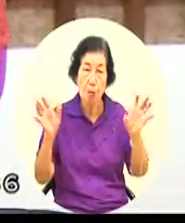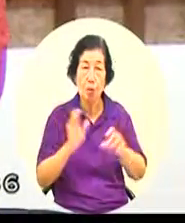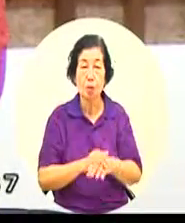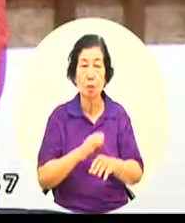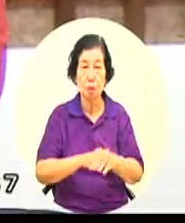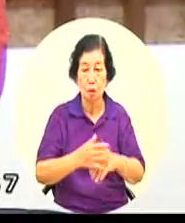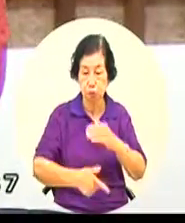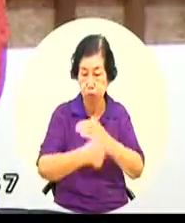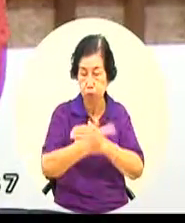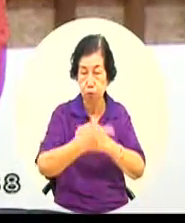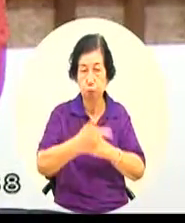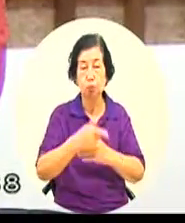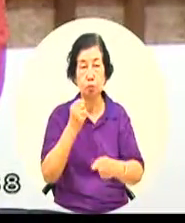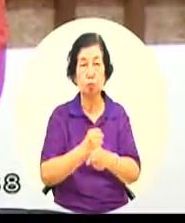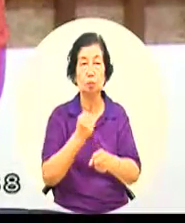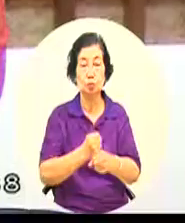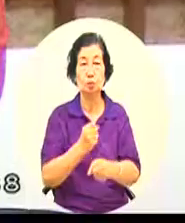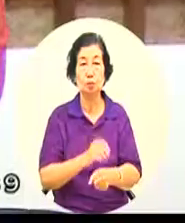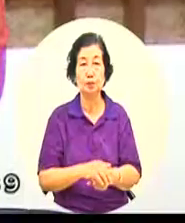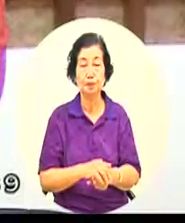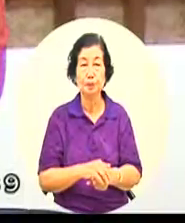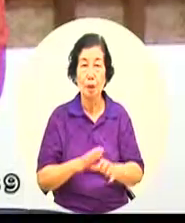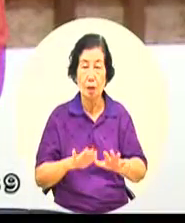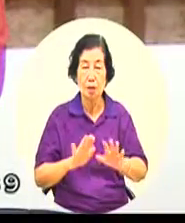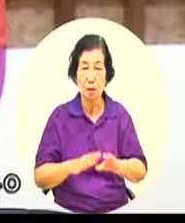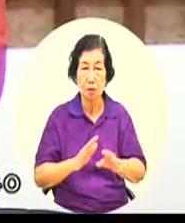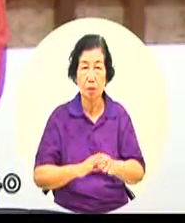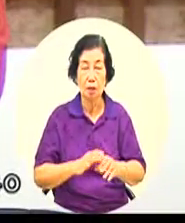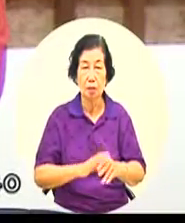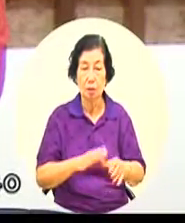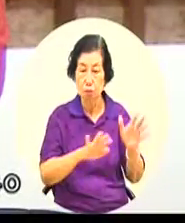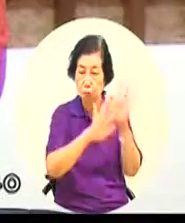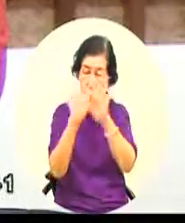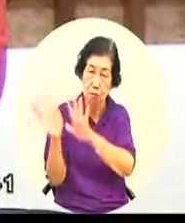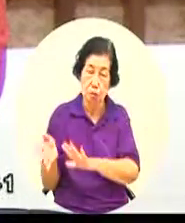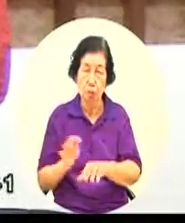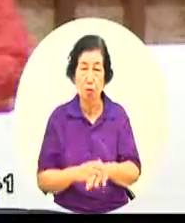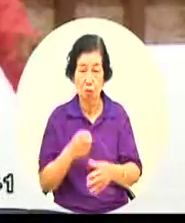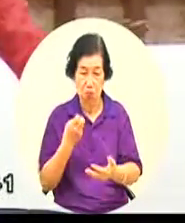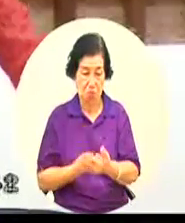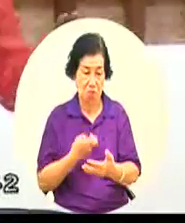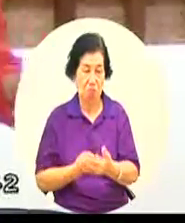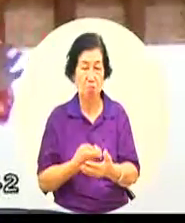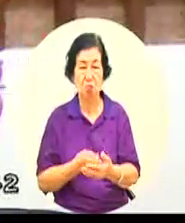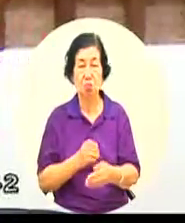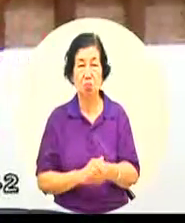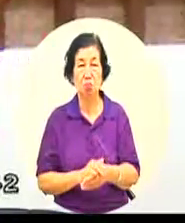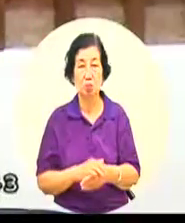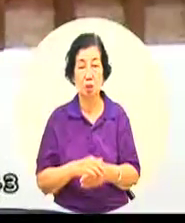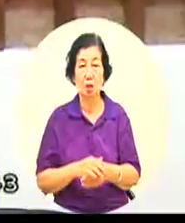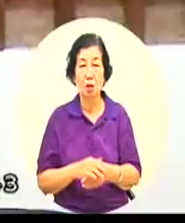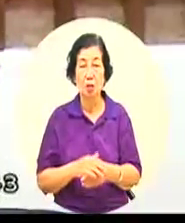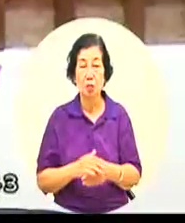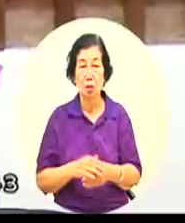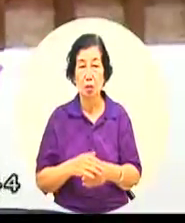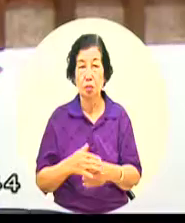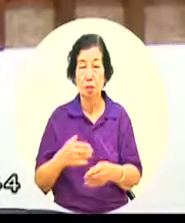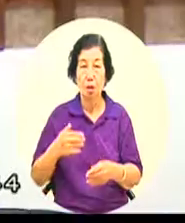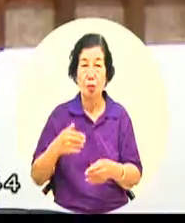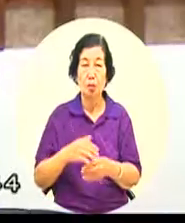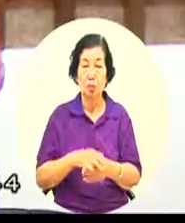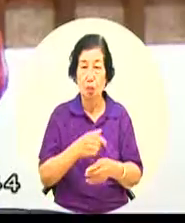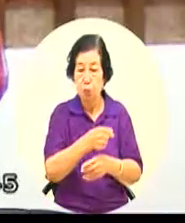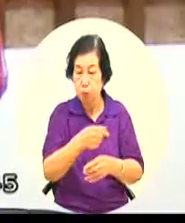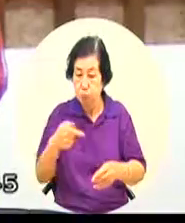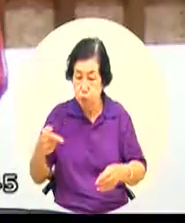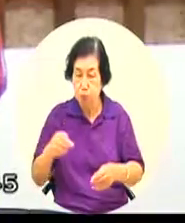作为哦、喔，因为我刚刚真正愈来愈严重，越来越严重，而且年龄层是下降的， 是， 好、喔，这个